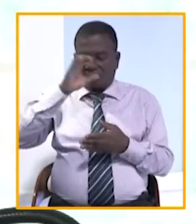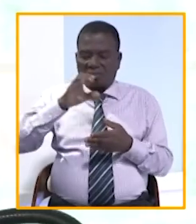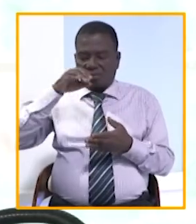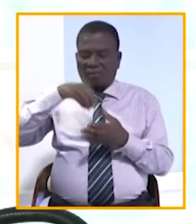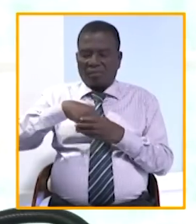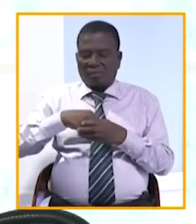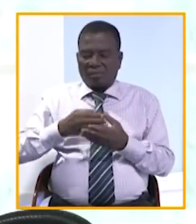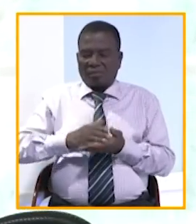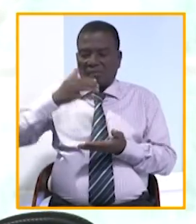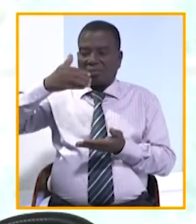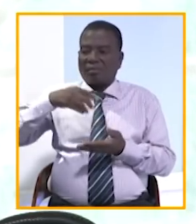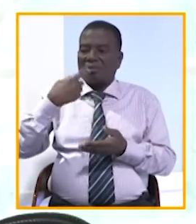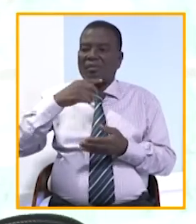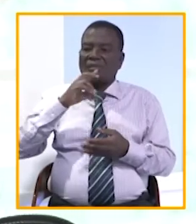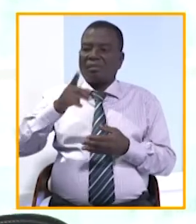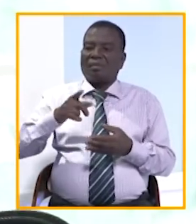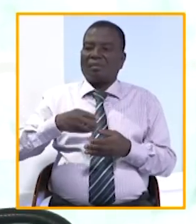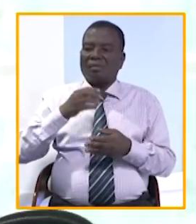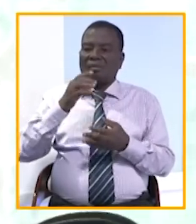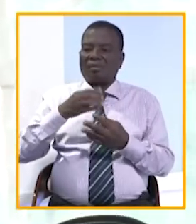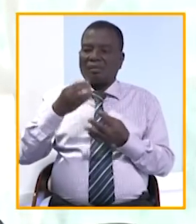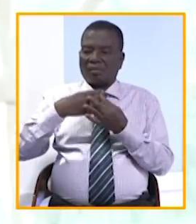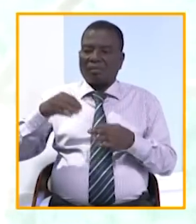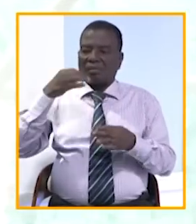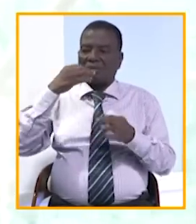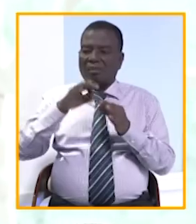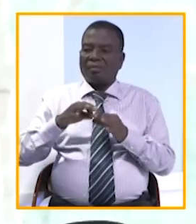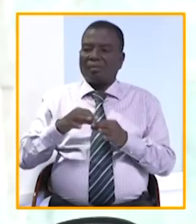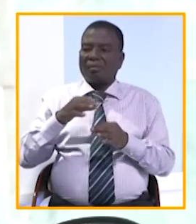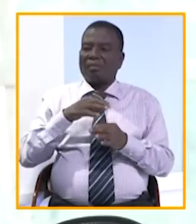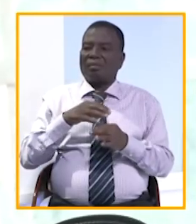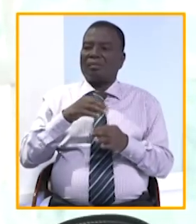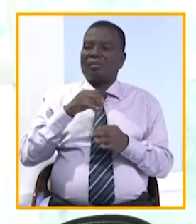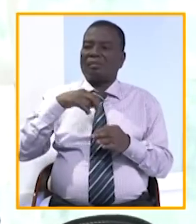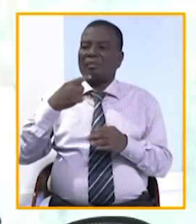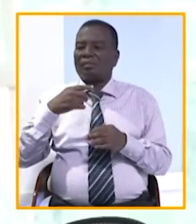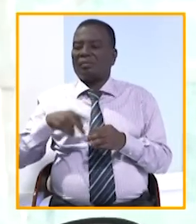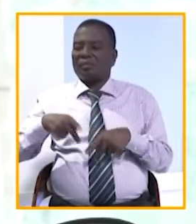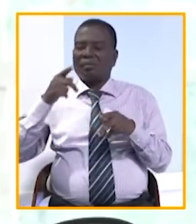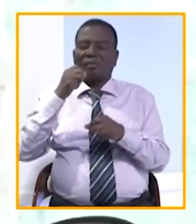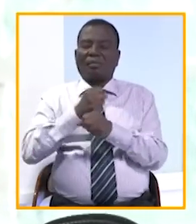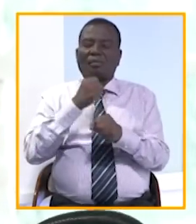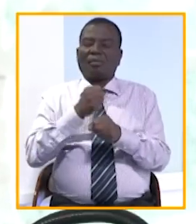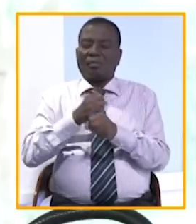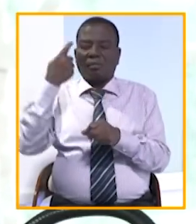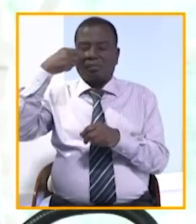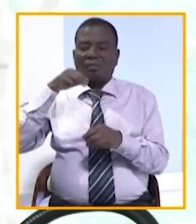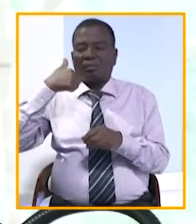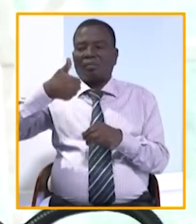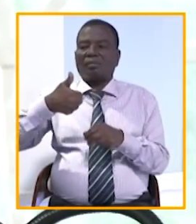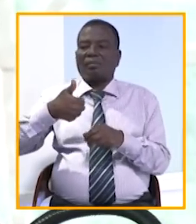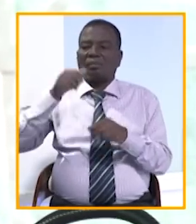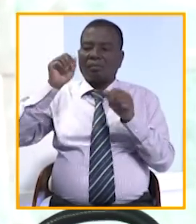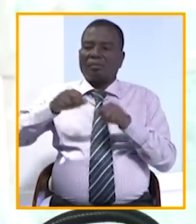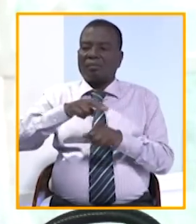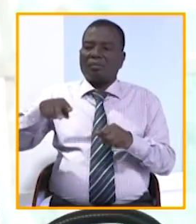ce montant ce qui est essentiel, c'est-à-dire ce qui va vous permettre de travailler pour que demain